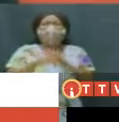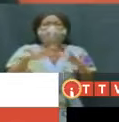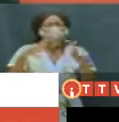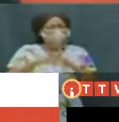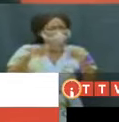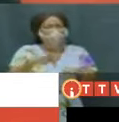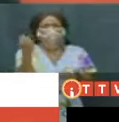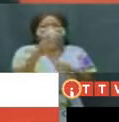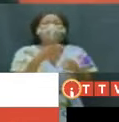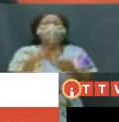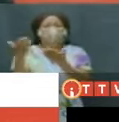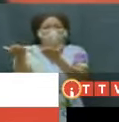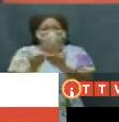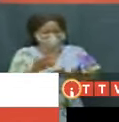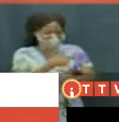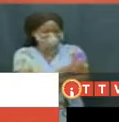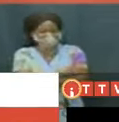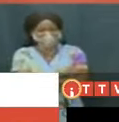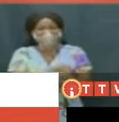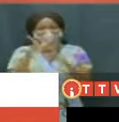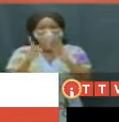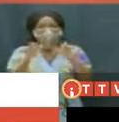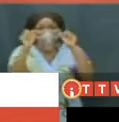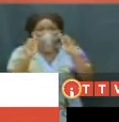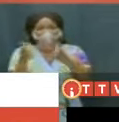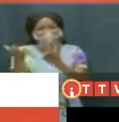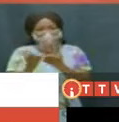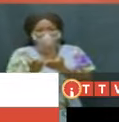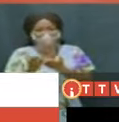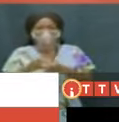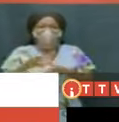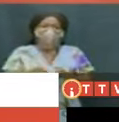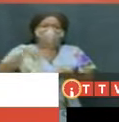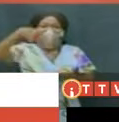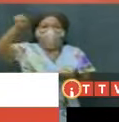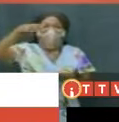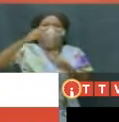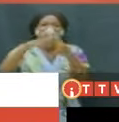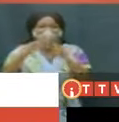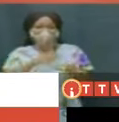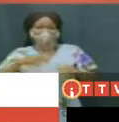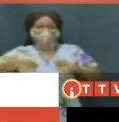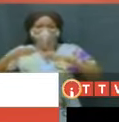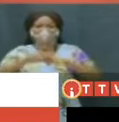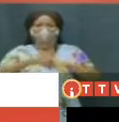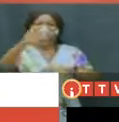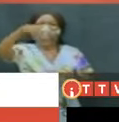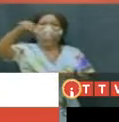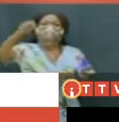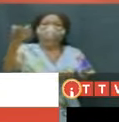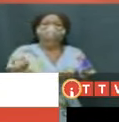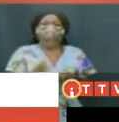Dr. Lazarus Chakwera chakuera ndi first lady amene akhale akulandira koyambirira kuti wina ali